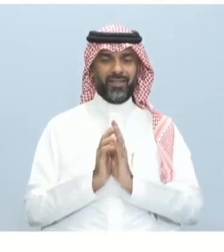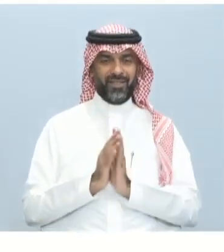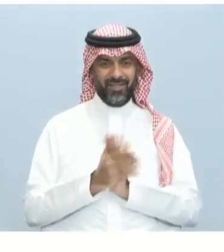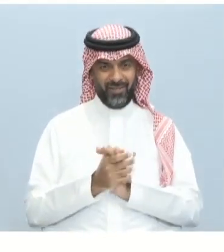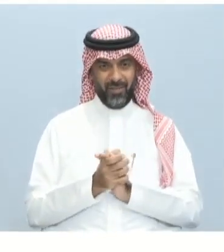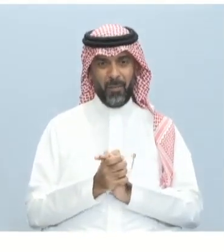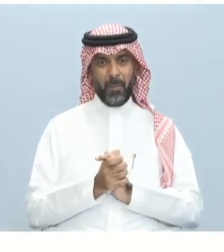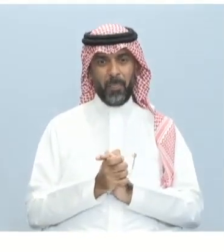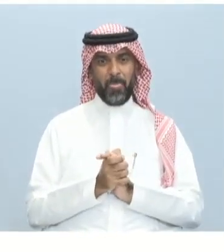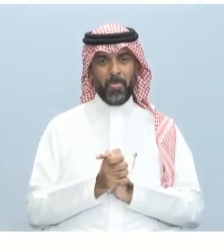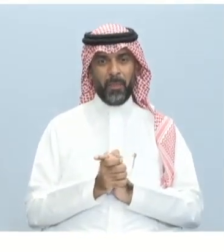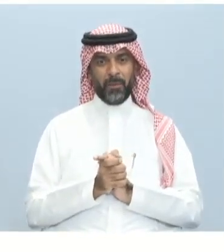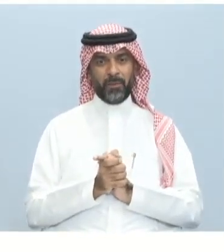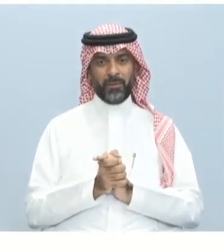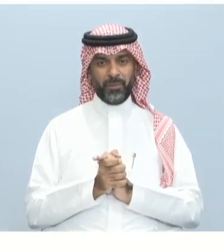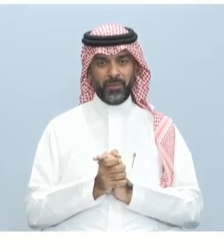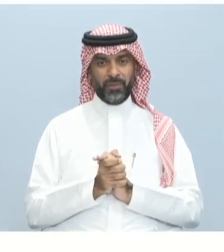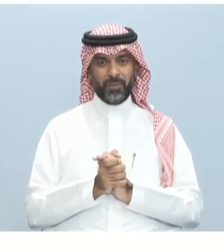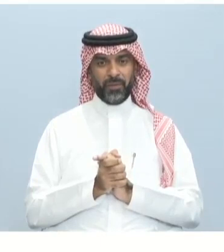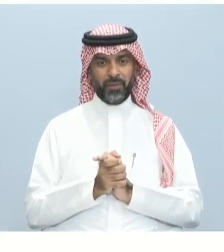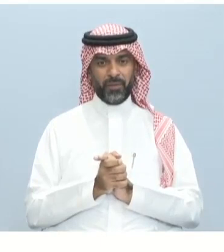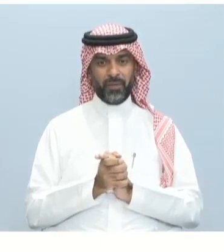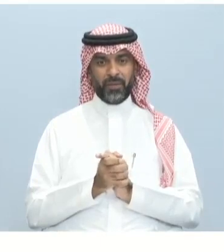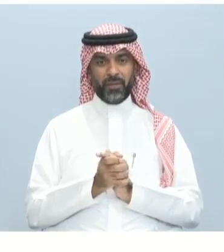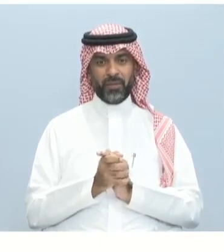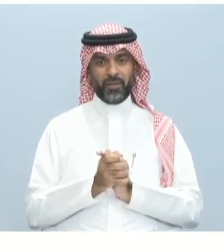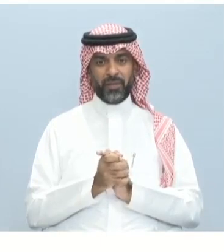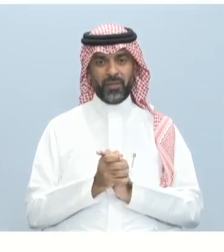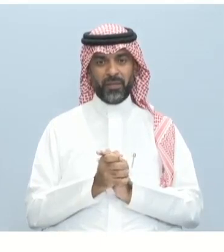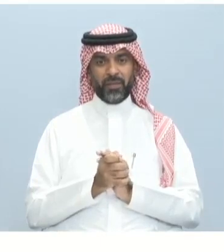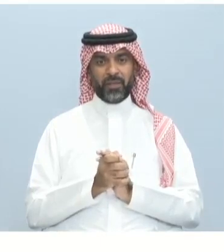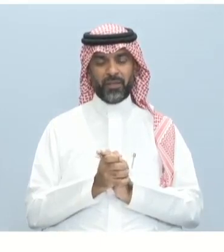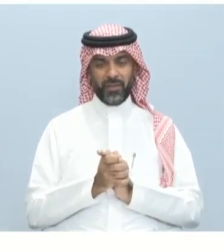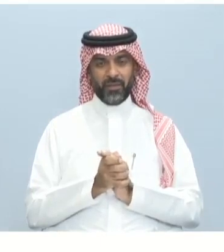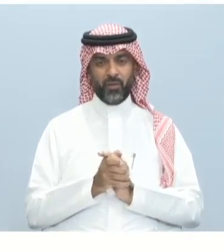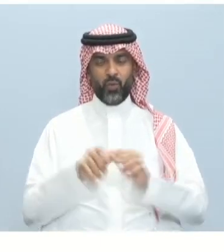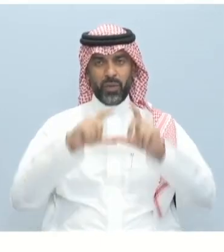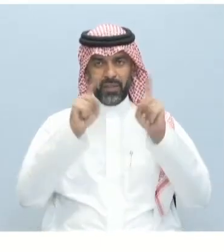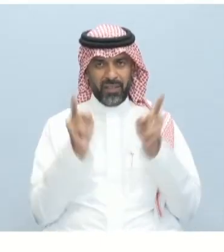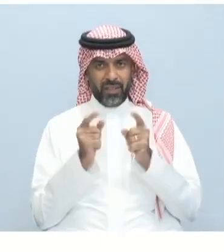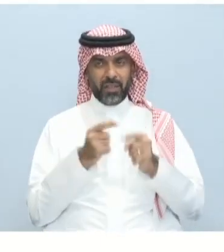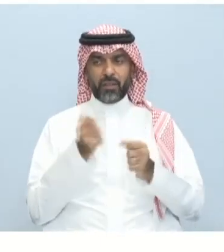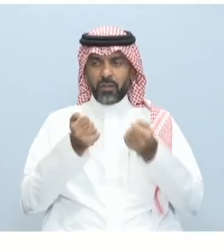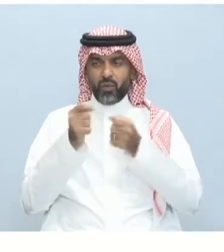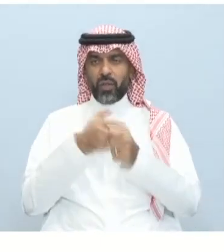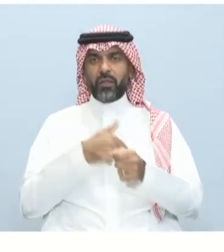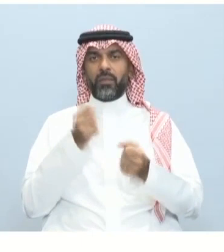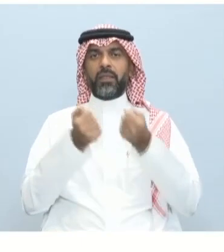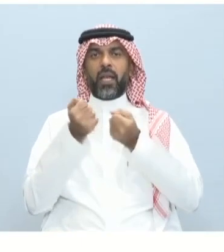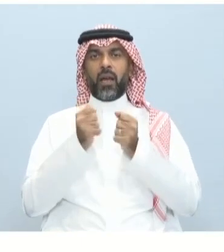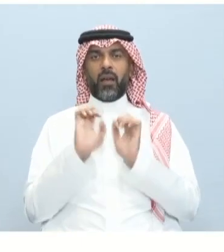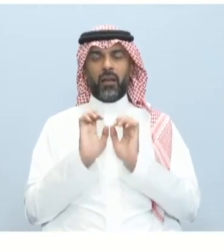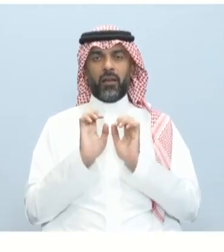التسمية السيارات. إذا كانت المقارنة صحيحة أو إذا كانت الصورة صورة سيارات فإنه يضع